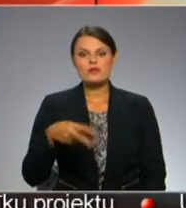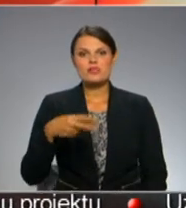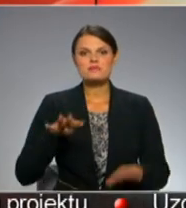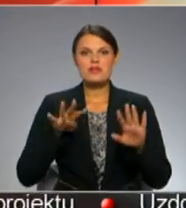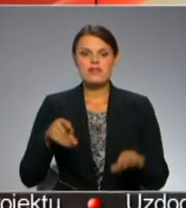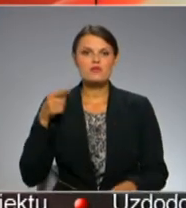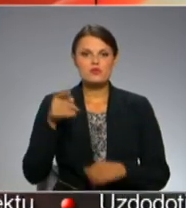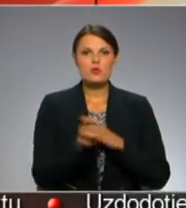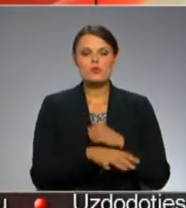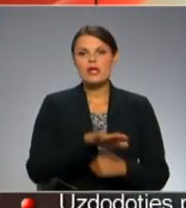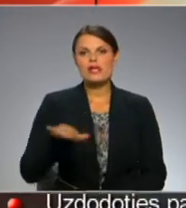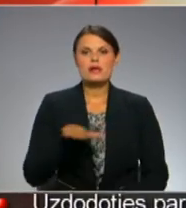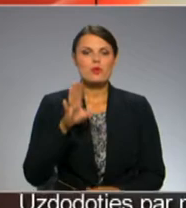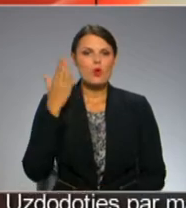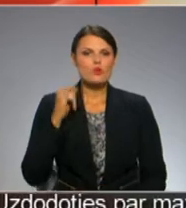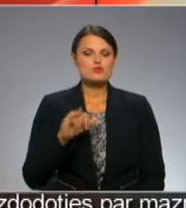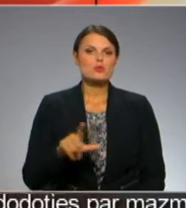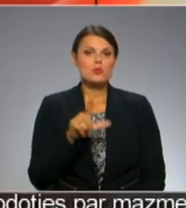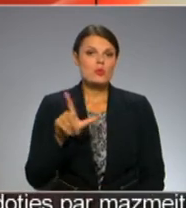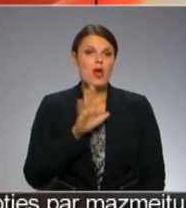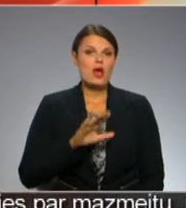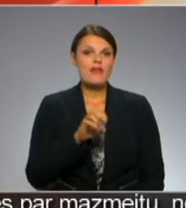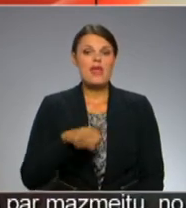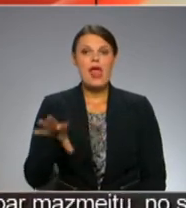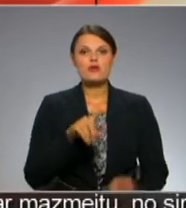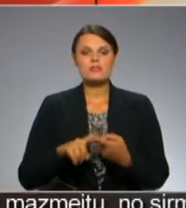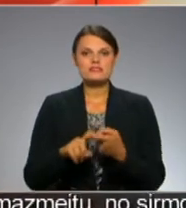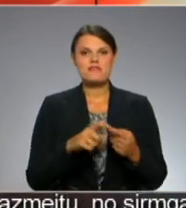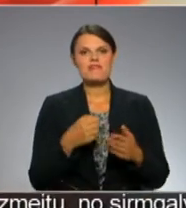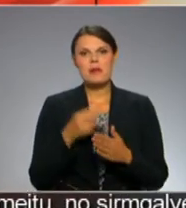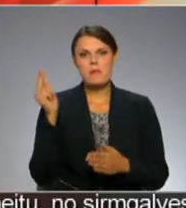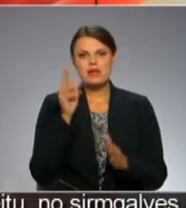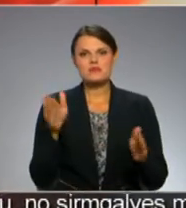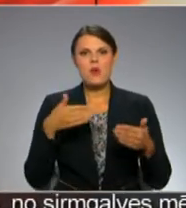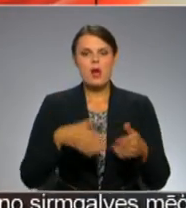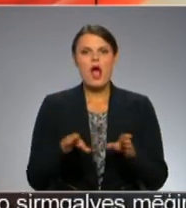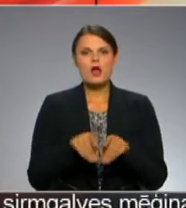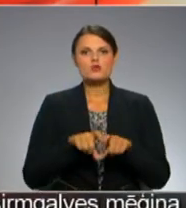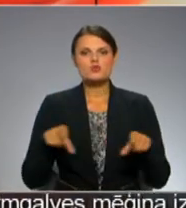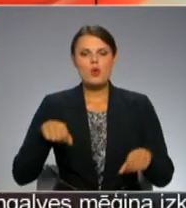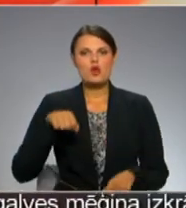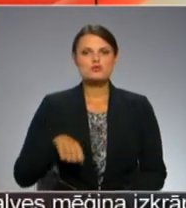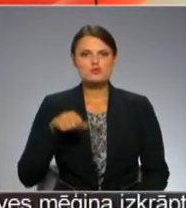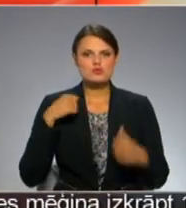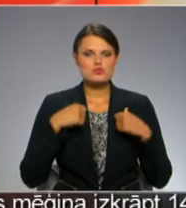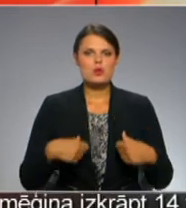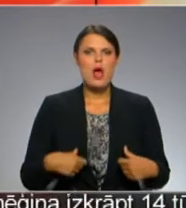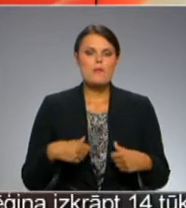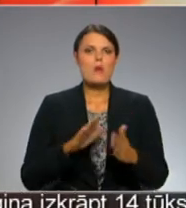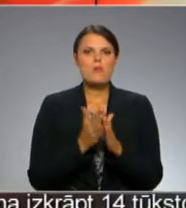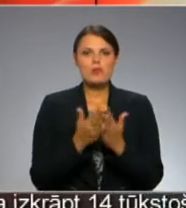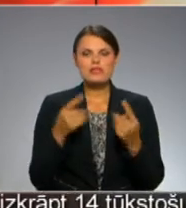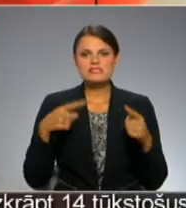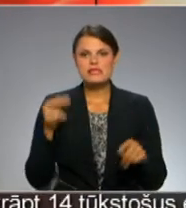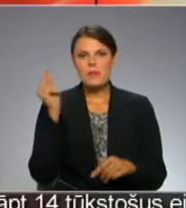tūkstoši trūcīgo ģimeņu jau kopš jūlija gaida Eiropas Savienības finansētās mācību pakas ar skolas somām, burtnīcām un citiem